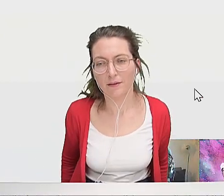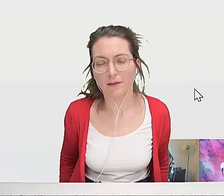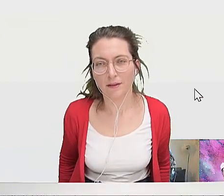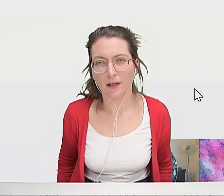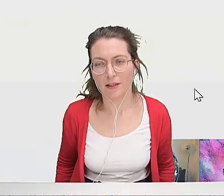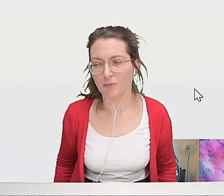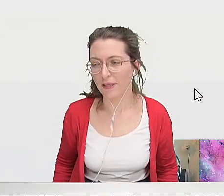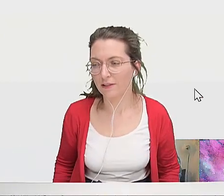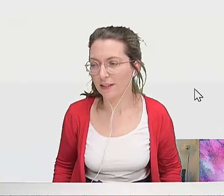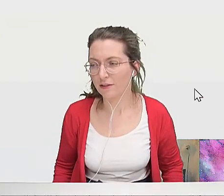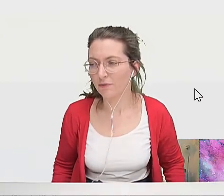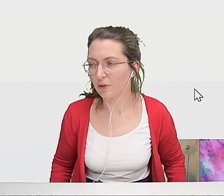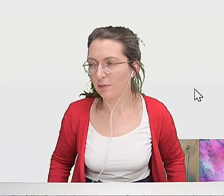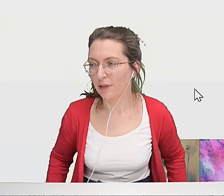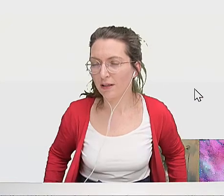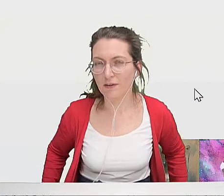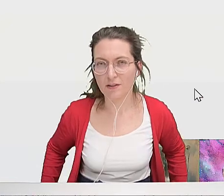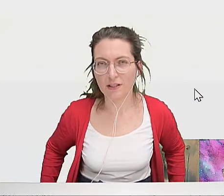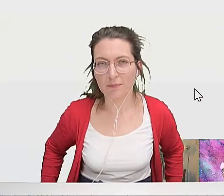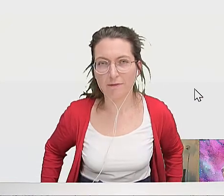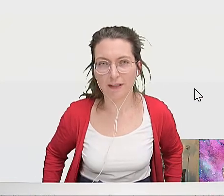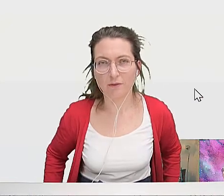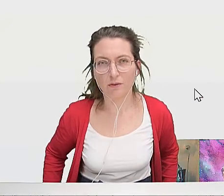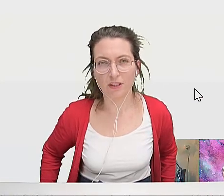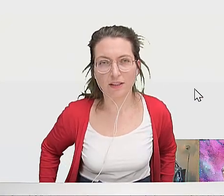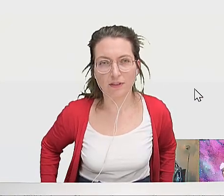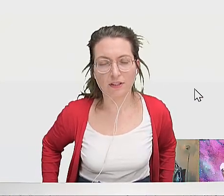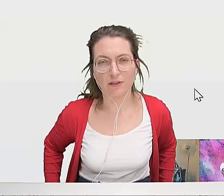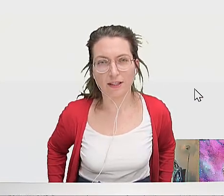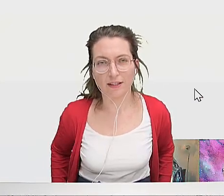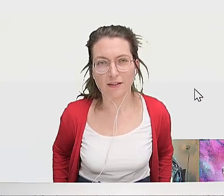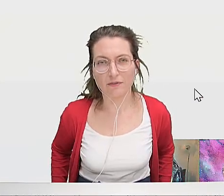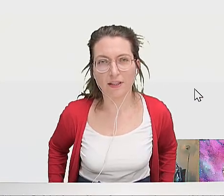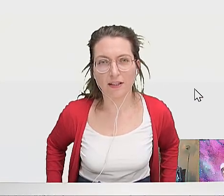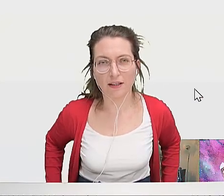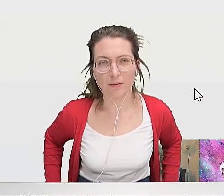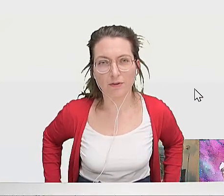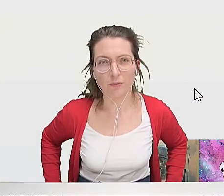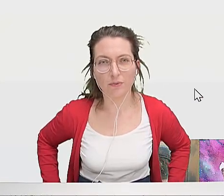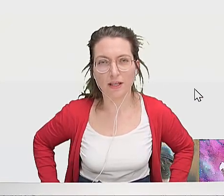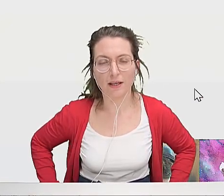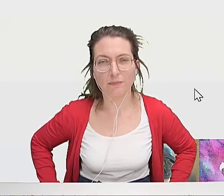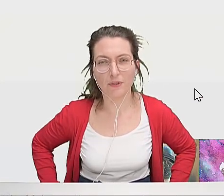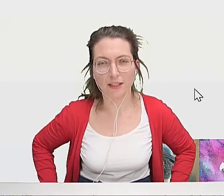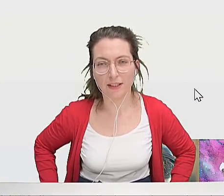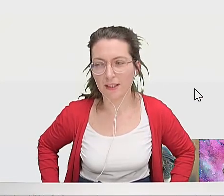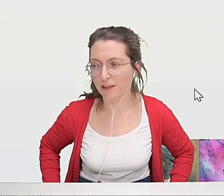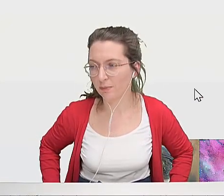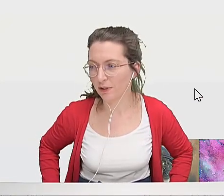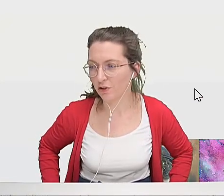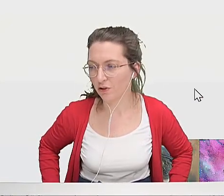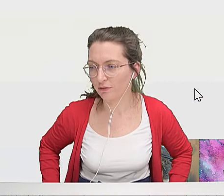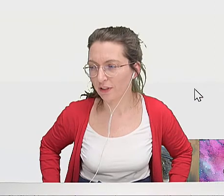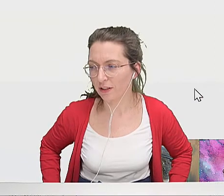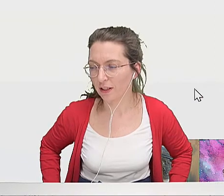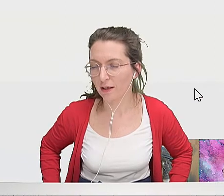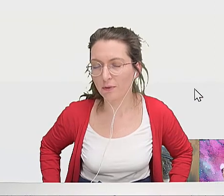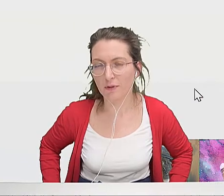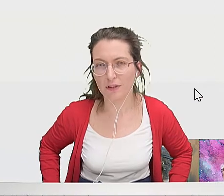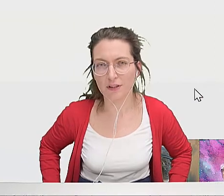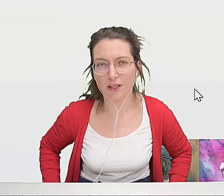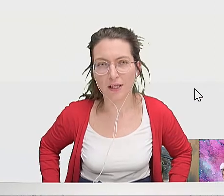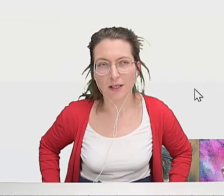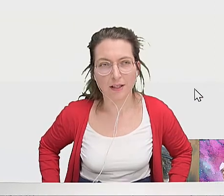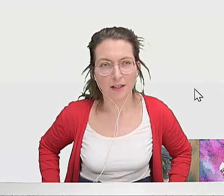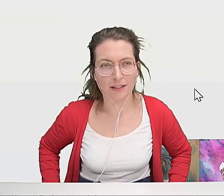Fall. Also passt ganz wunderbar in das Thema Fernunterricht, was ja auch gerade ganz viele Lehrkräfte umtreibt. Wie kann ich eigentlich meinen Stoff, den ich habe,